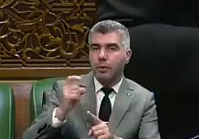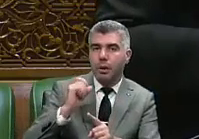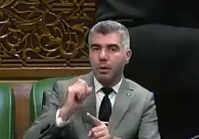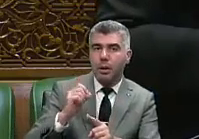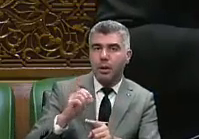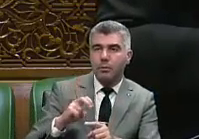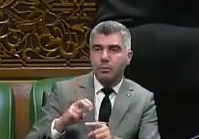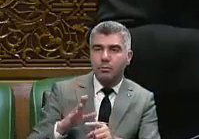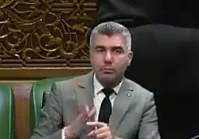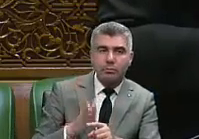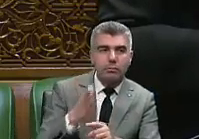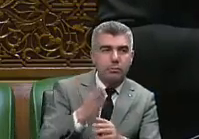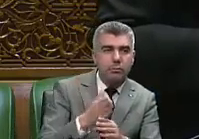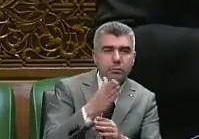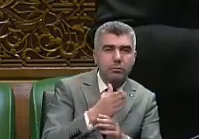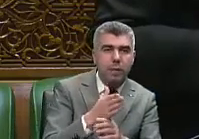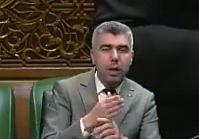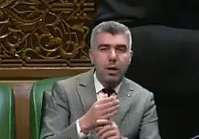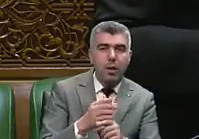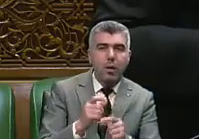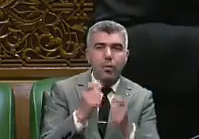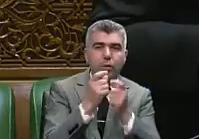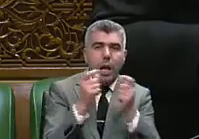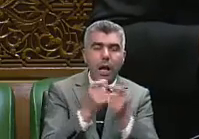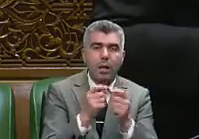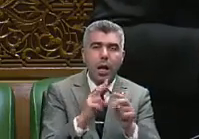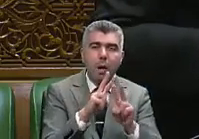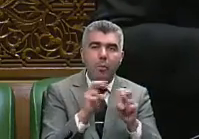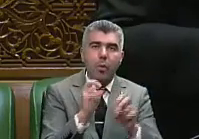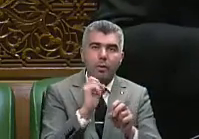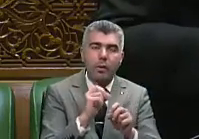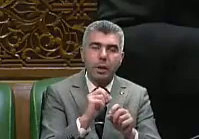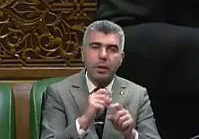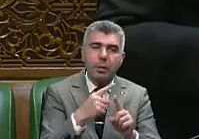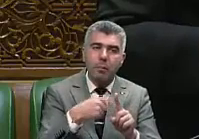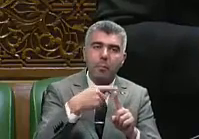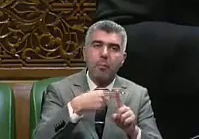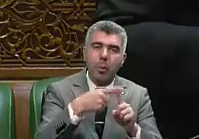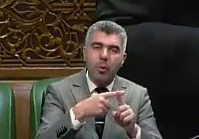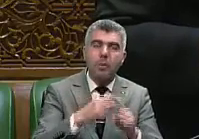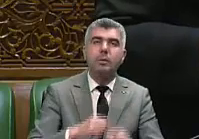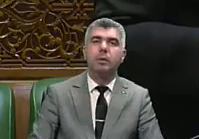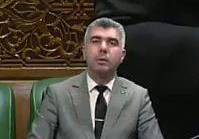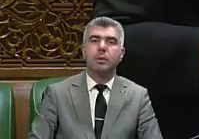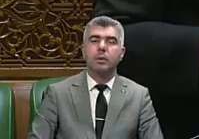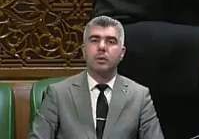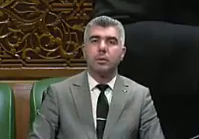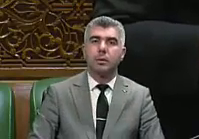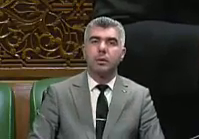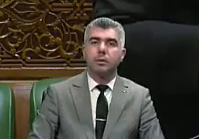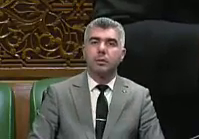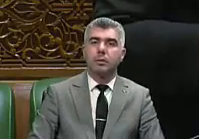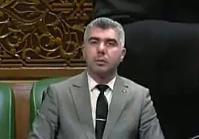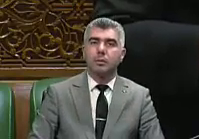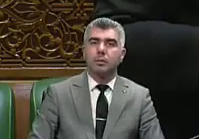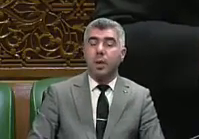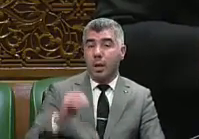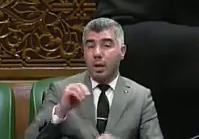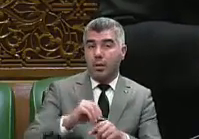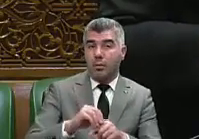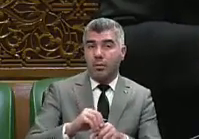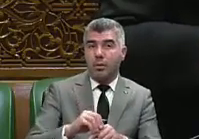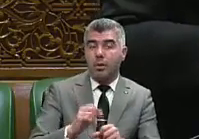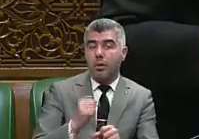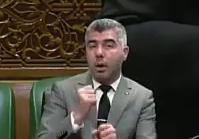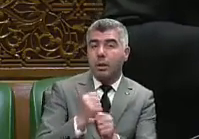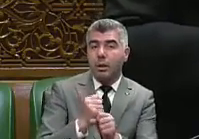الجوالة، لا سيما في ظل استمرار ارتفاع أثمنة المحروقات، وكذلك نظرا للأدوار